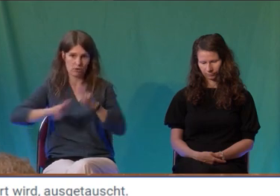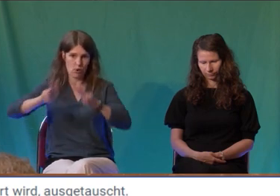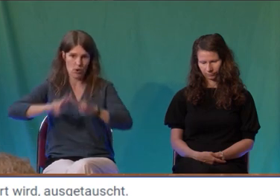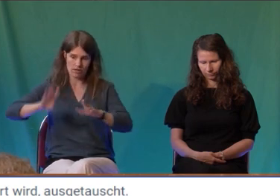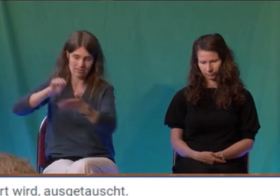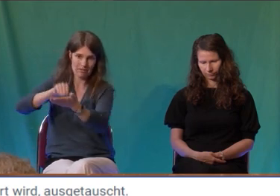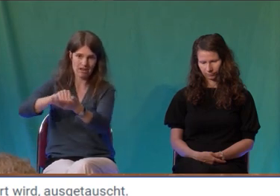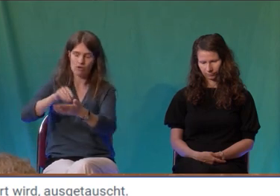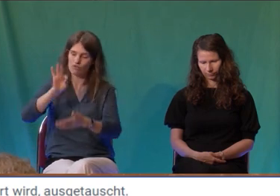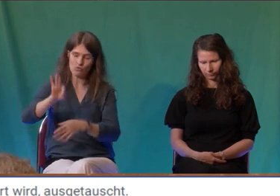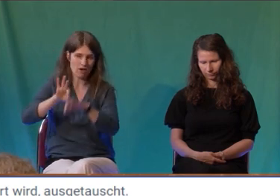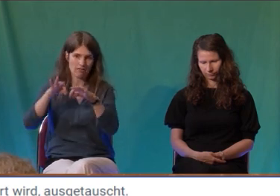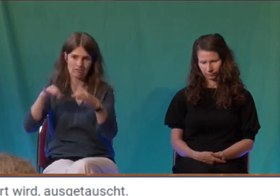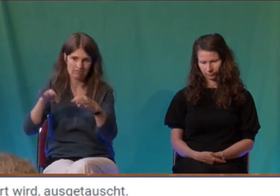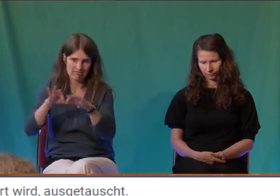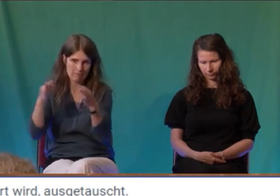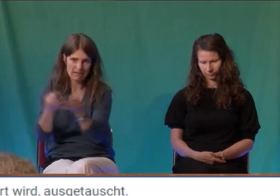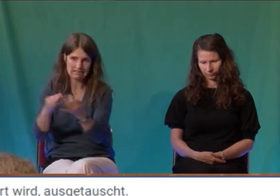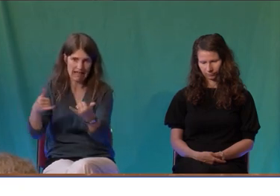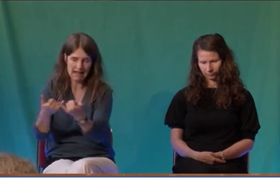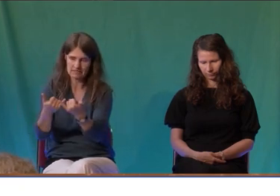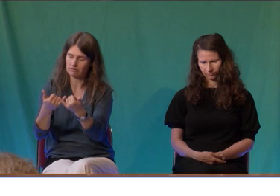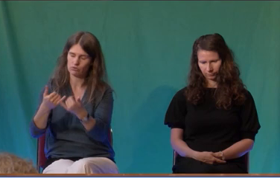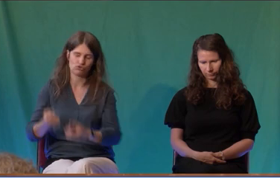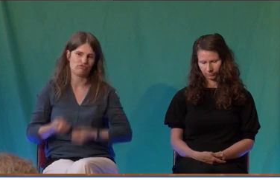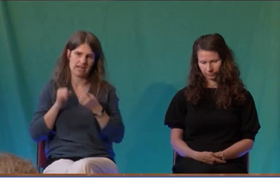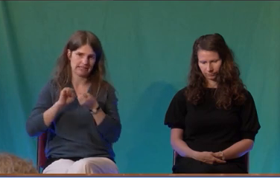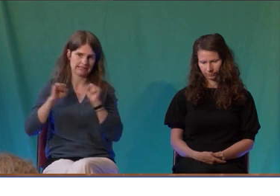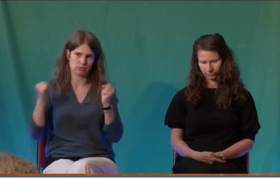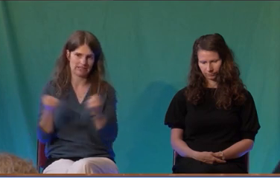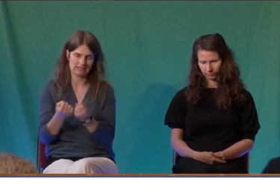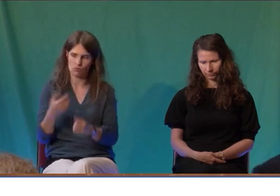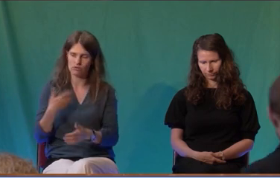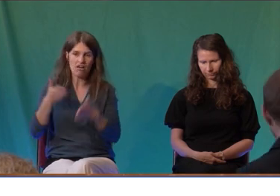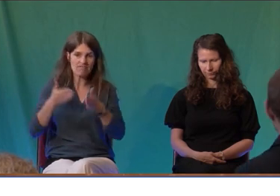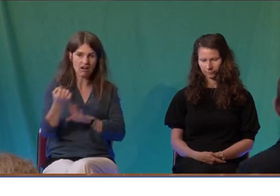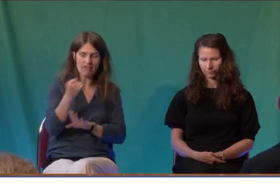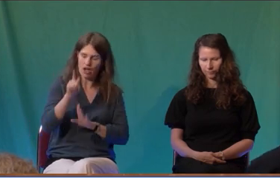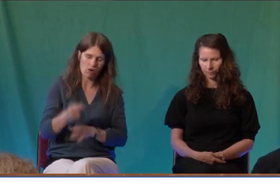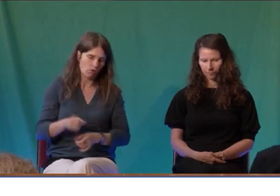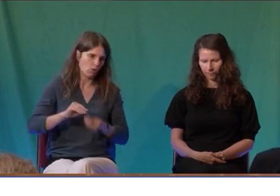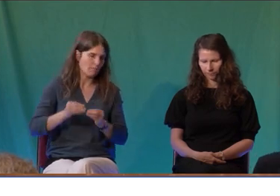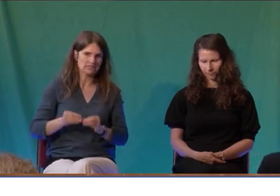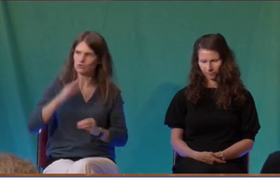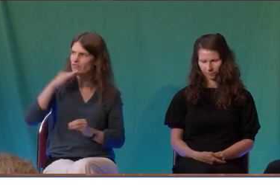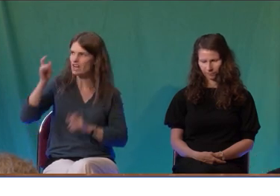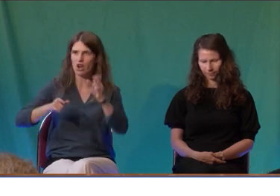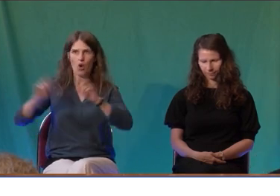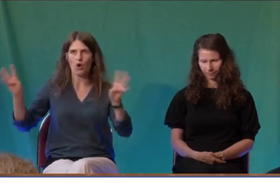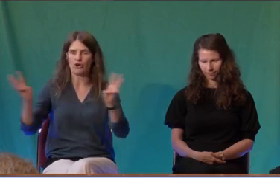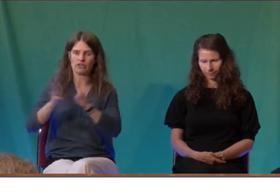Fachkräfte und da haben wir eben auch uns ausgetauscht ob es andere Möglichkeiten gibt und welche